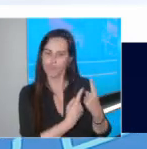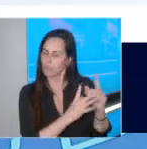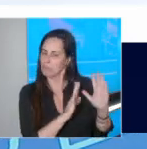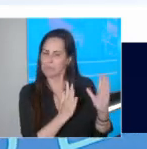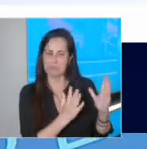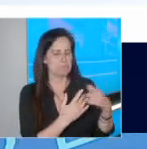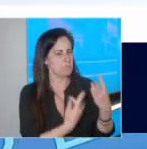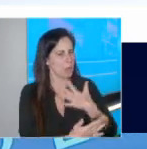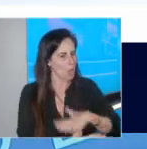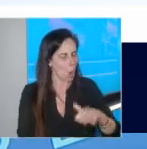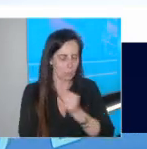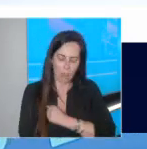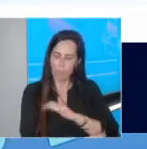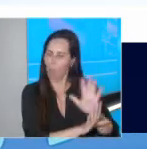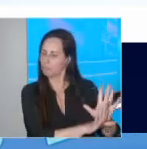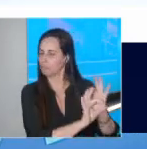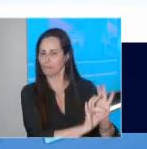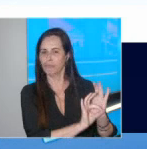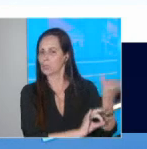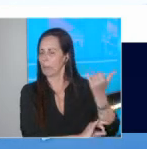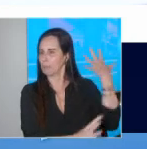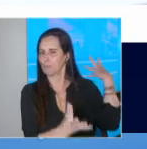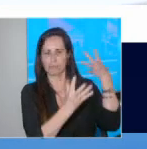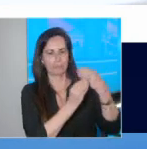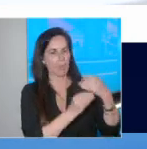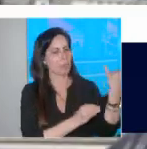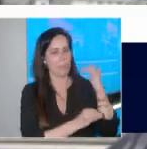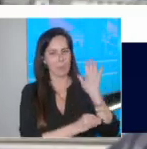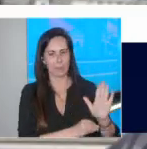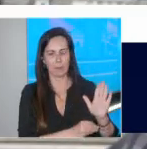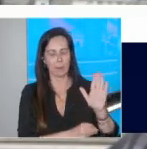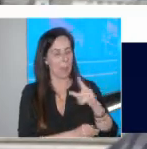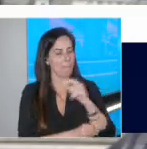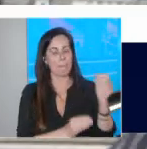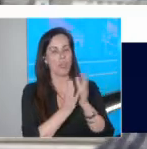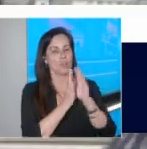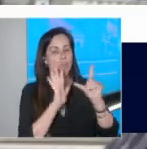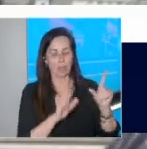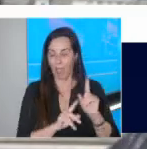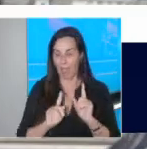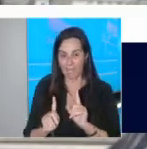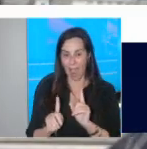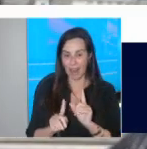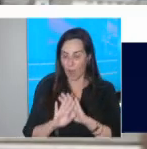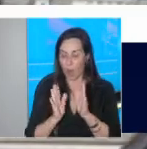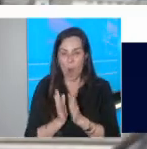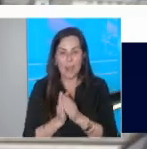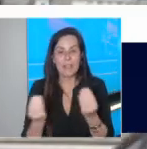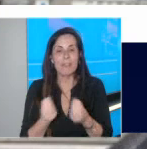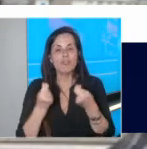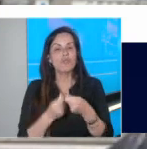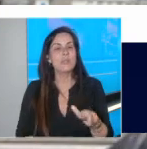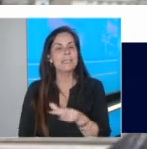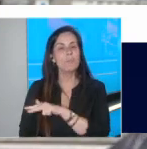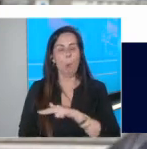חלק אינרנטי מהתרבות האמריקאית, תמיד היה, מאז המייסדים בתחילת המאה ה-17 אפילו, אבל כל ביטוי